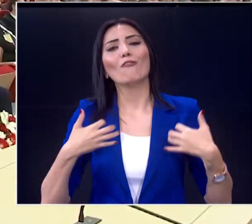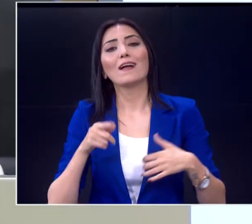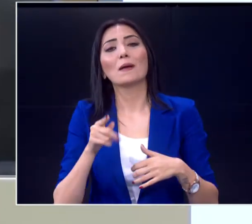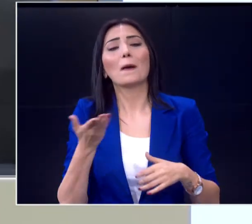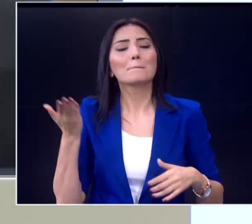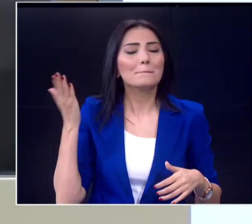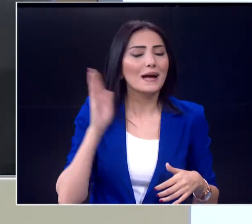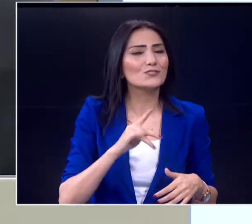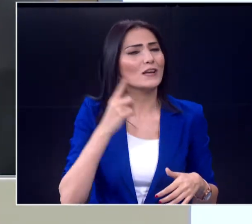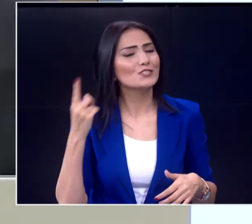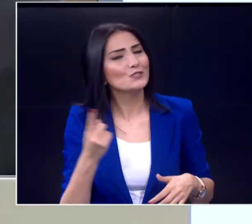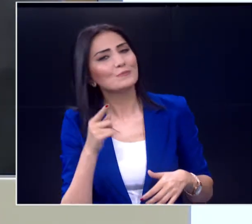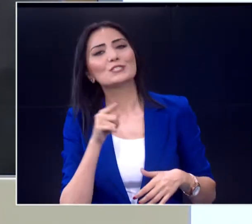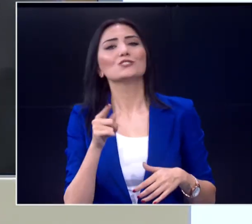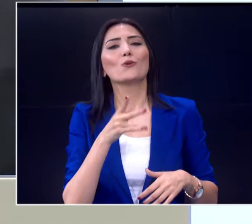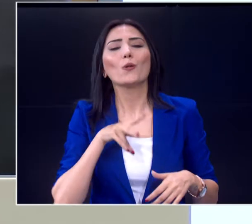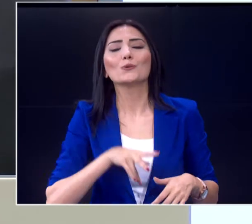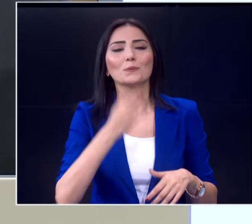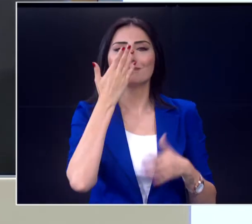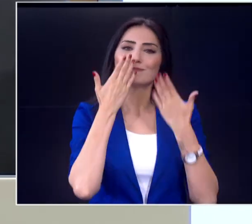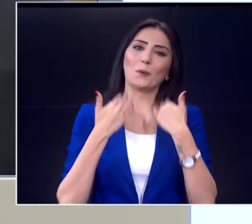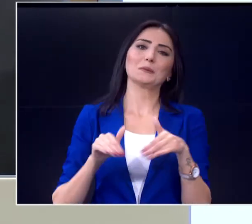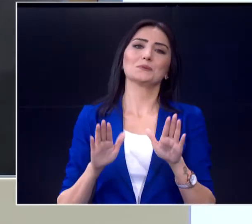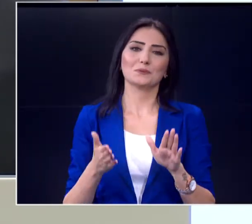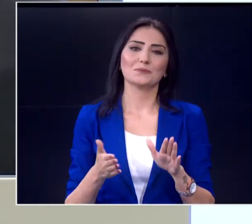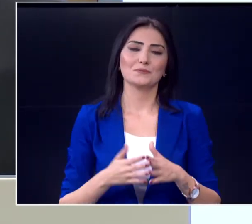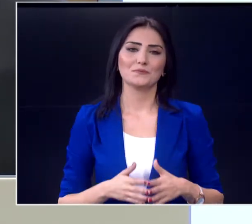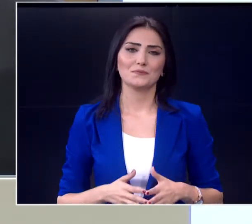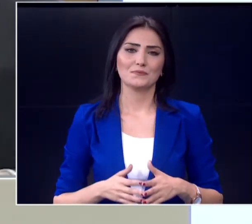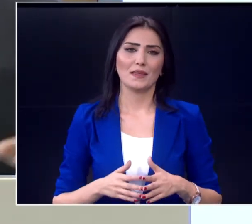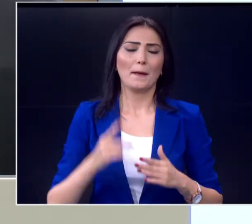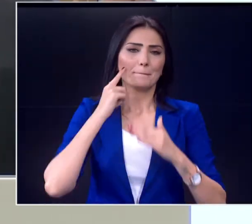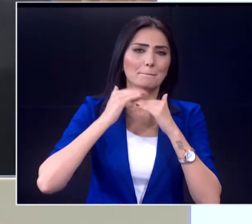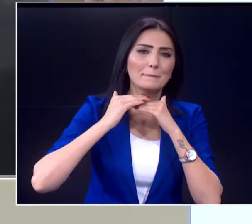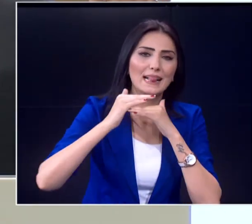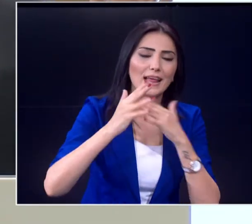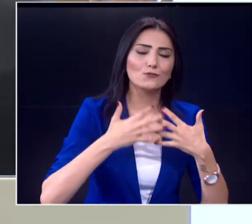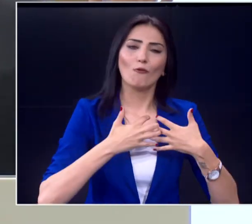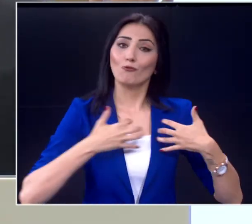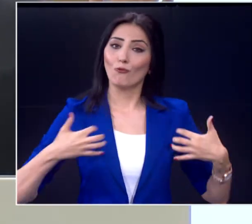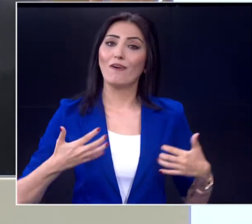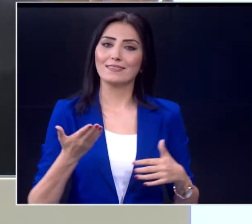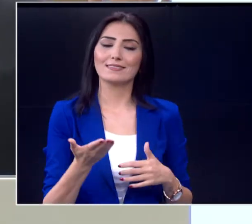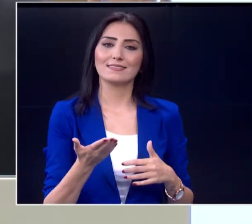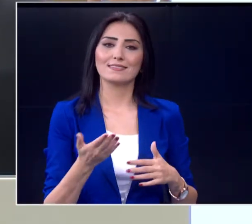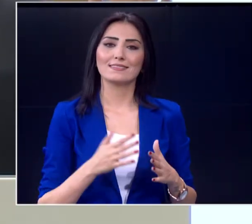başka hiçbir yol yoktur. Millete güven.